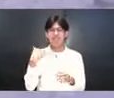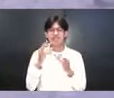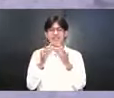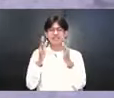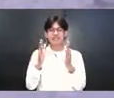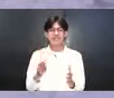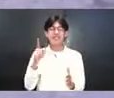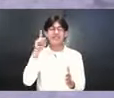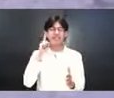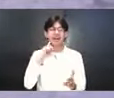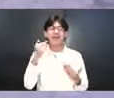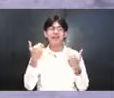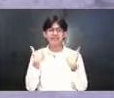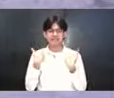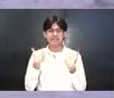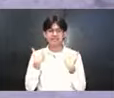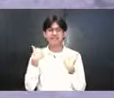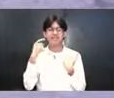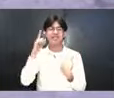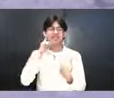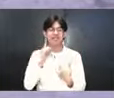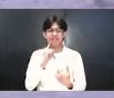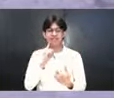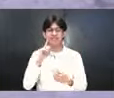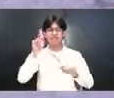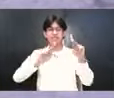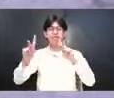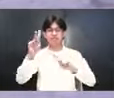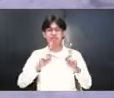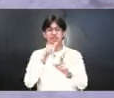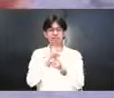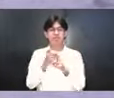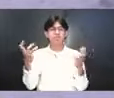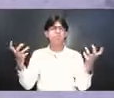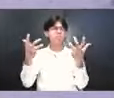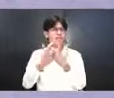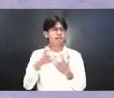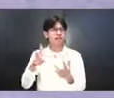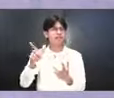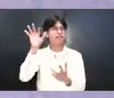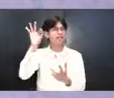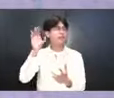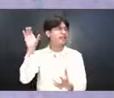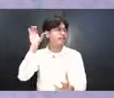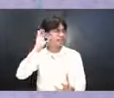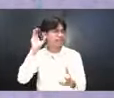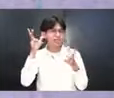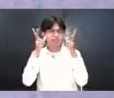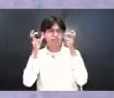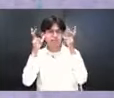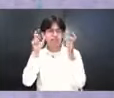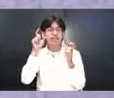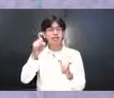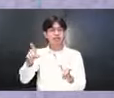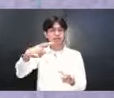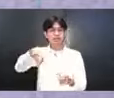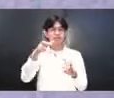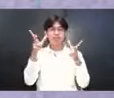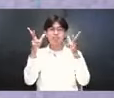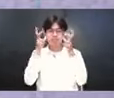nag-i-interpret nito para sa mga deaf people. Tamang-tama, hear. Kailangan din nilang